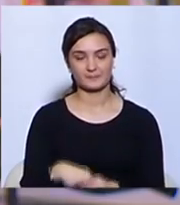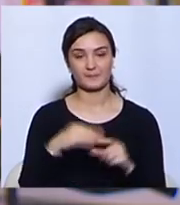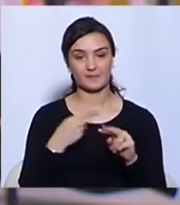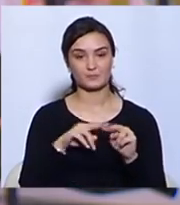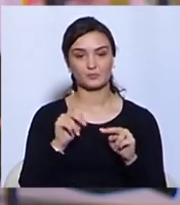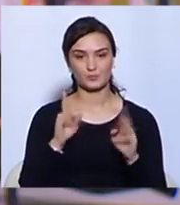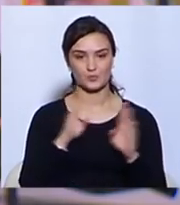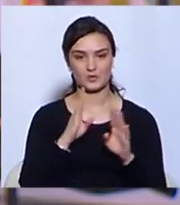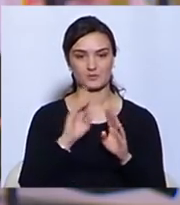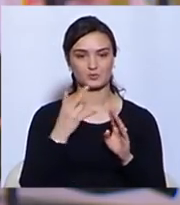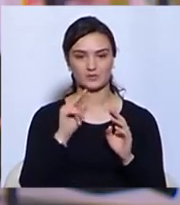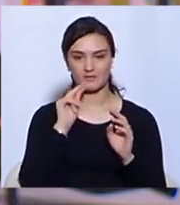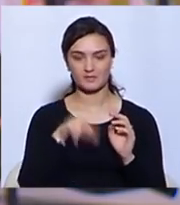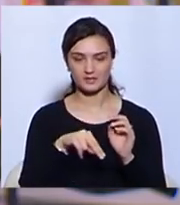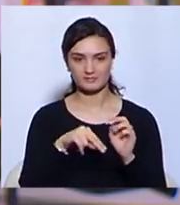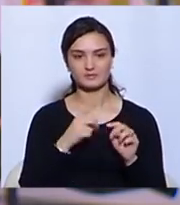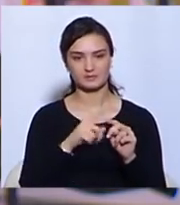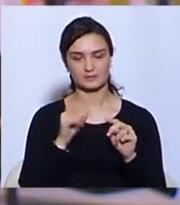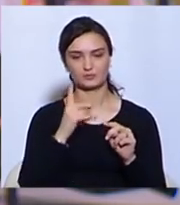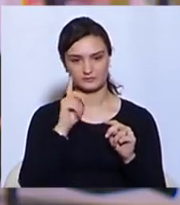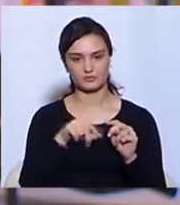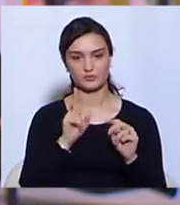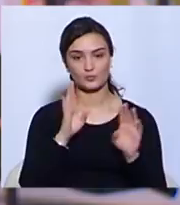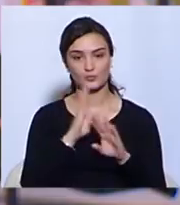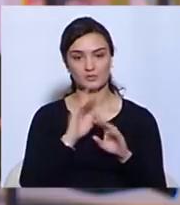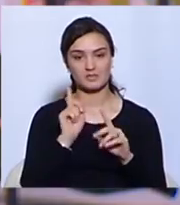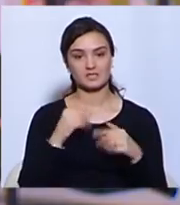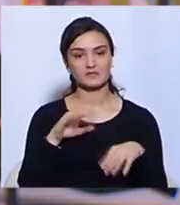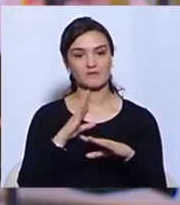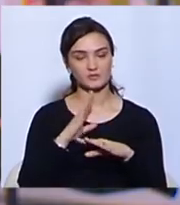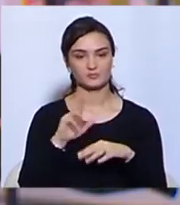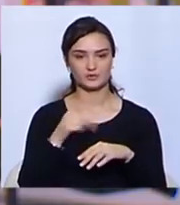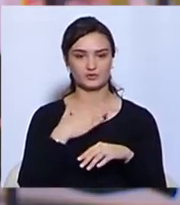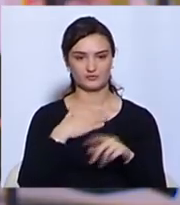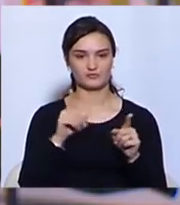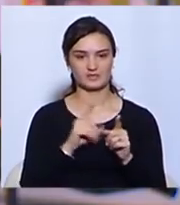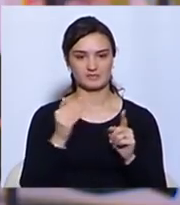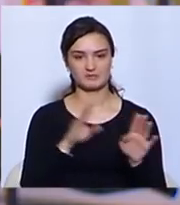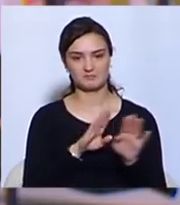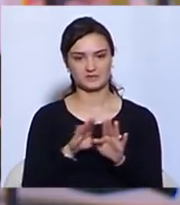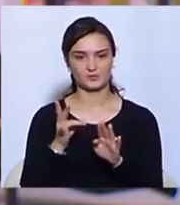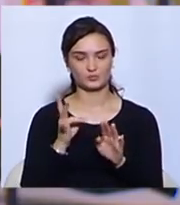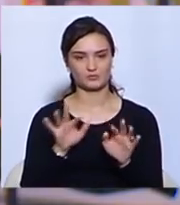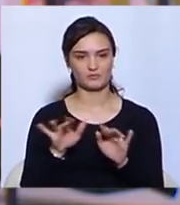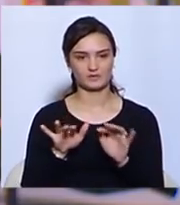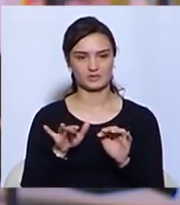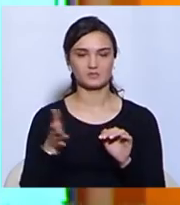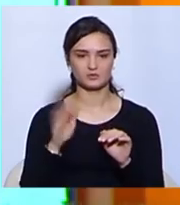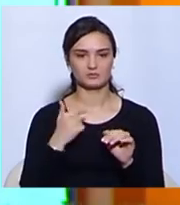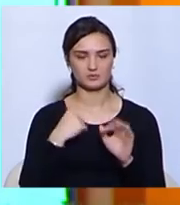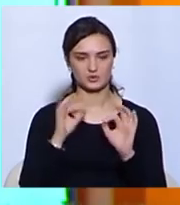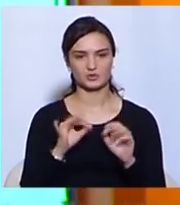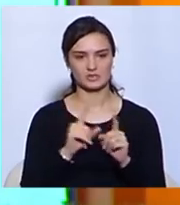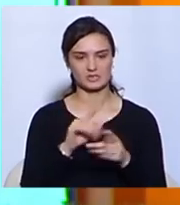თლაც ბუნებას ნუ დავაბრალებთ, მაგრამ ის უნდა ვიცოდეთ ბუნება რას გვთავაზობს და ჩვენც იმის მიხედვით უნდა მოვიქცეთ. ბუდით, მეც სწორედ